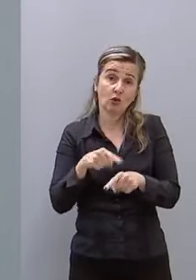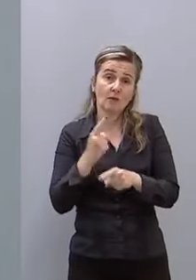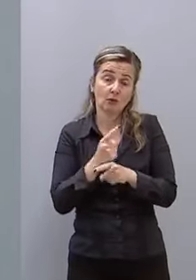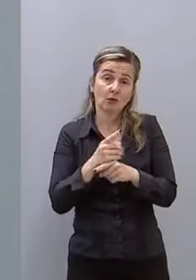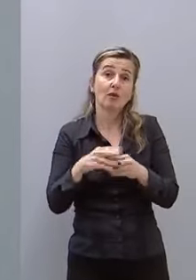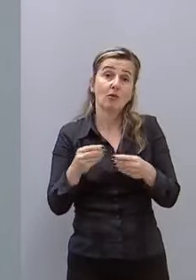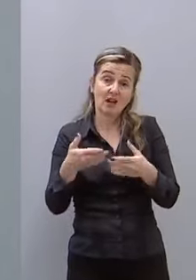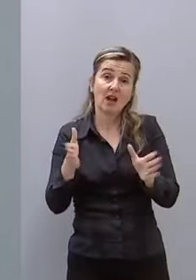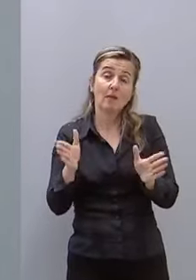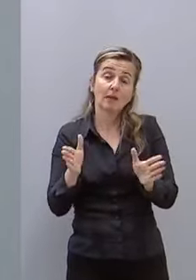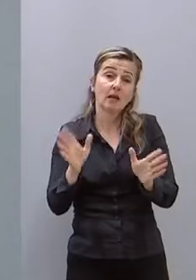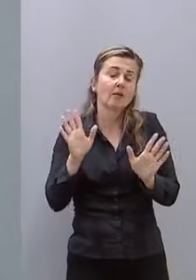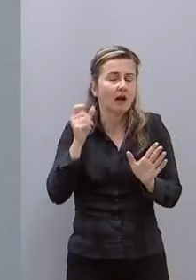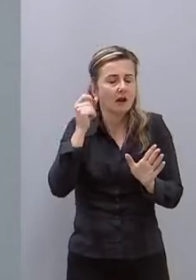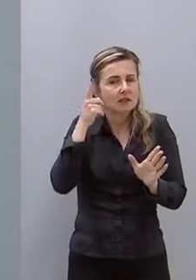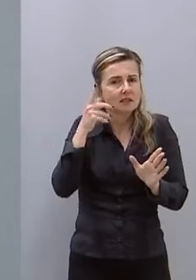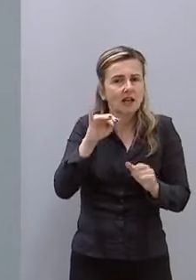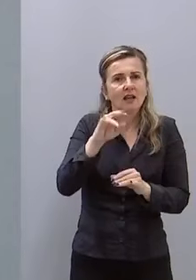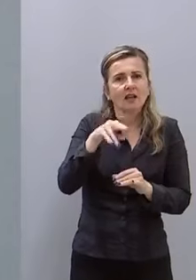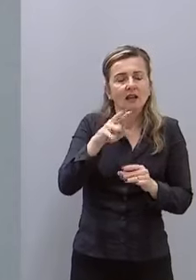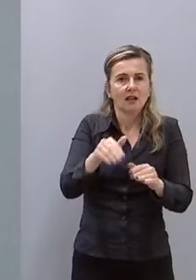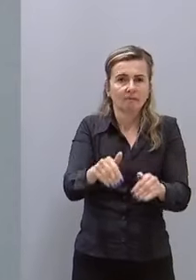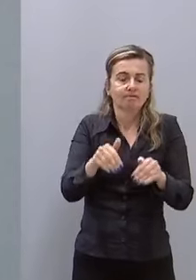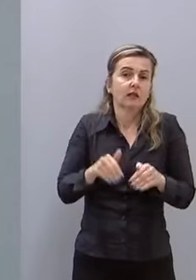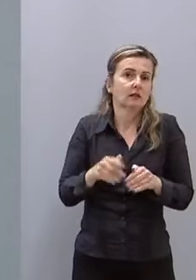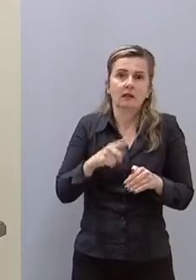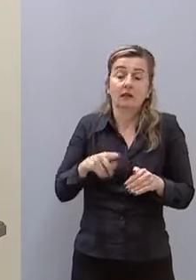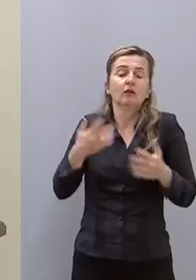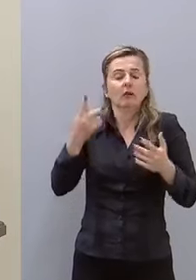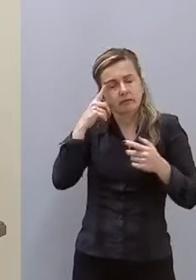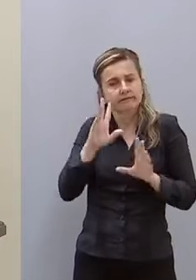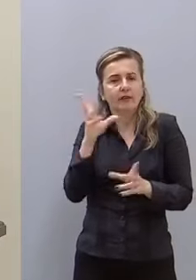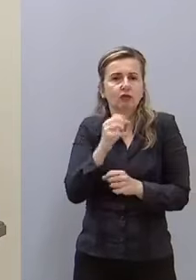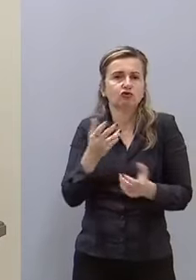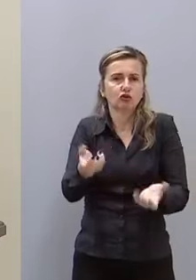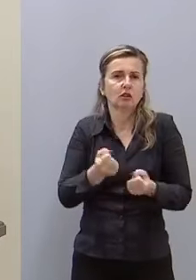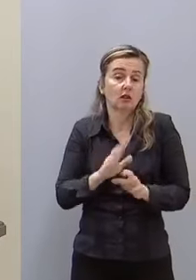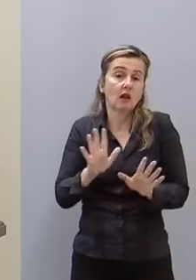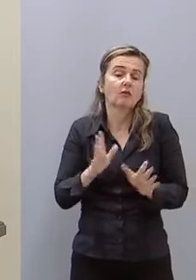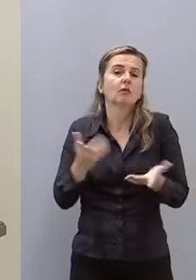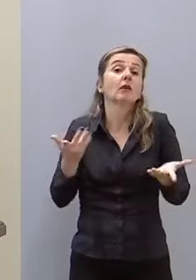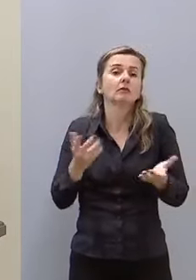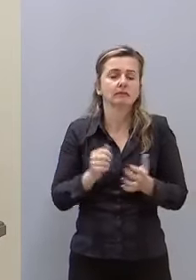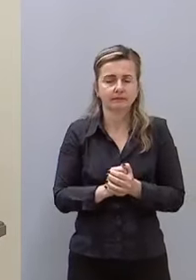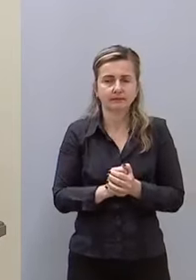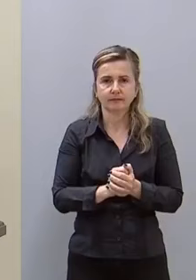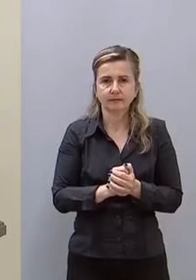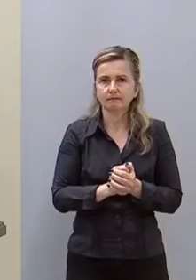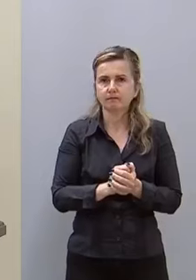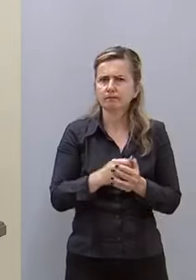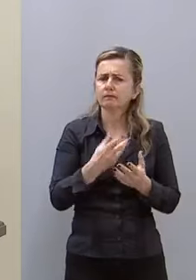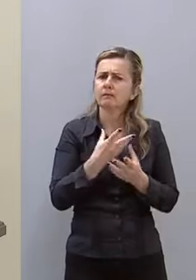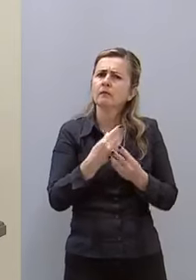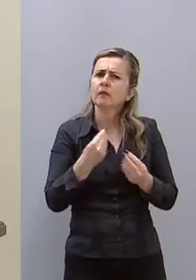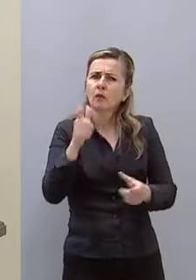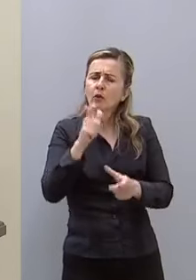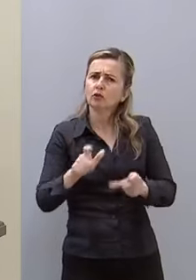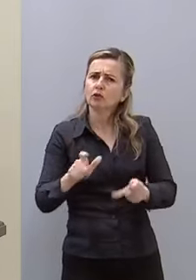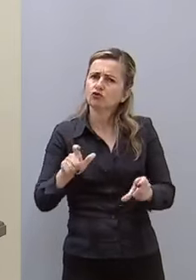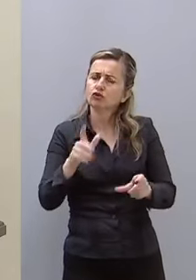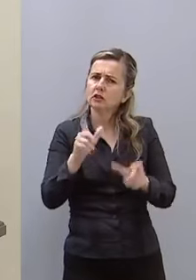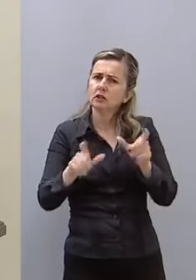ovviamente però l'inail si ritira prendiamo atto e intanto molti cittadini chiedono praticamente avete aperto su tanti fronti tranne